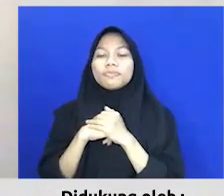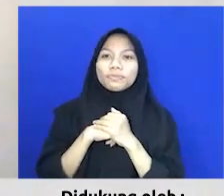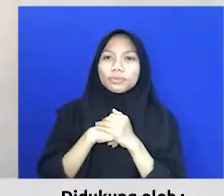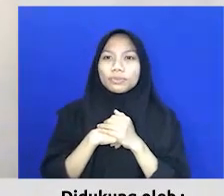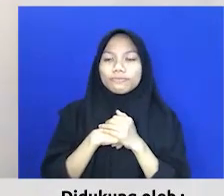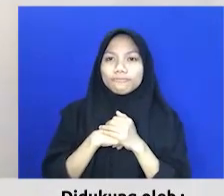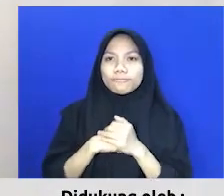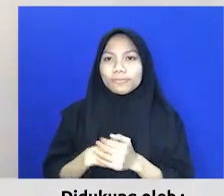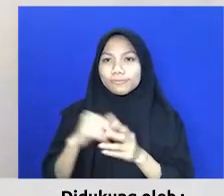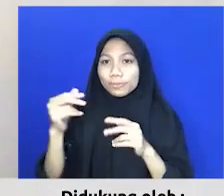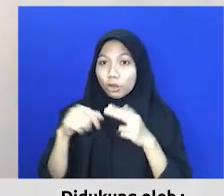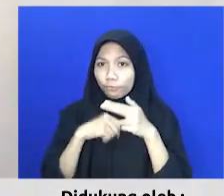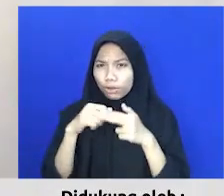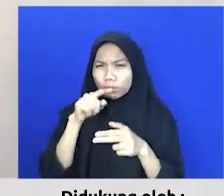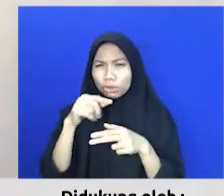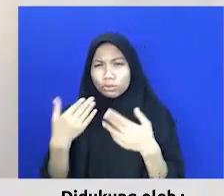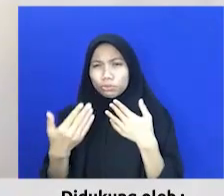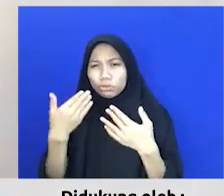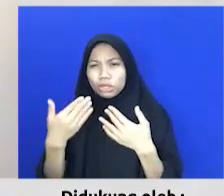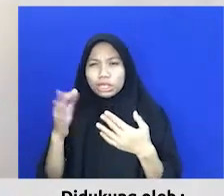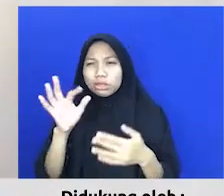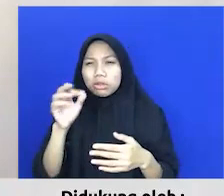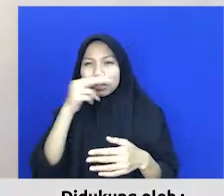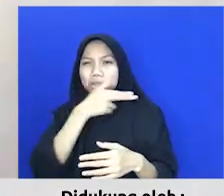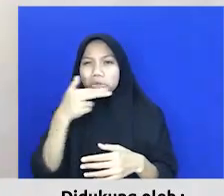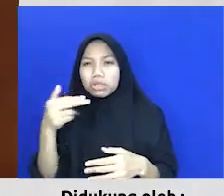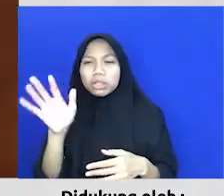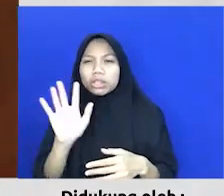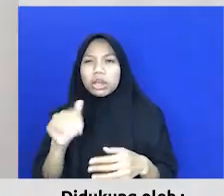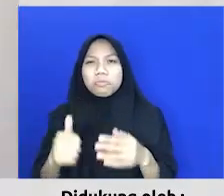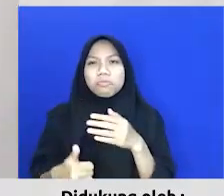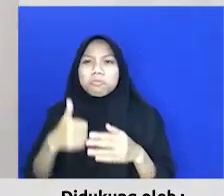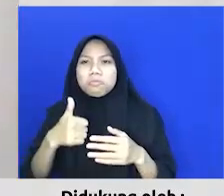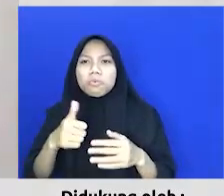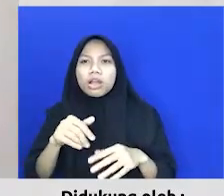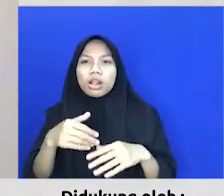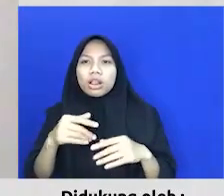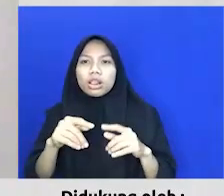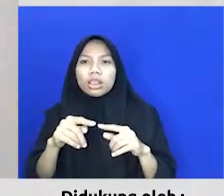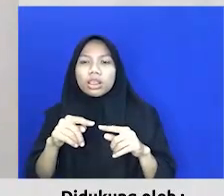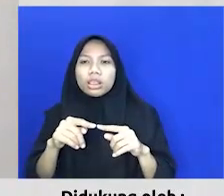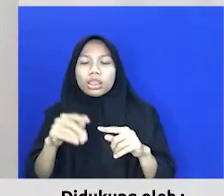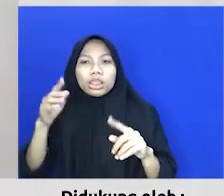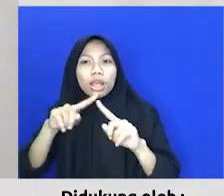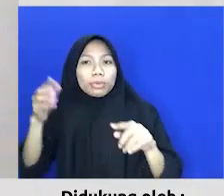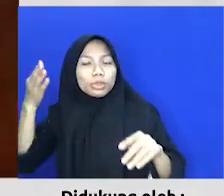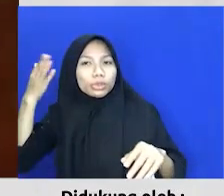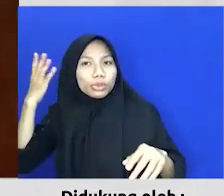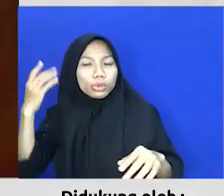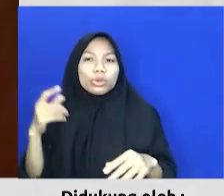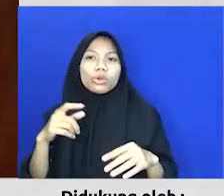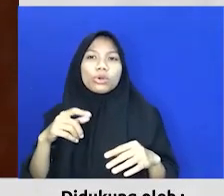ada lagu, ada apa, ya, dan ada sile, kan ya, dan sebagainya. Itu di sana, ya.